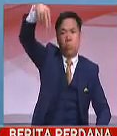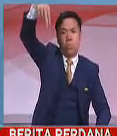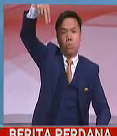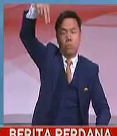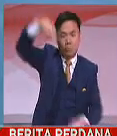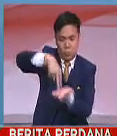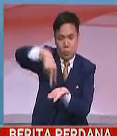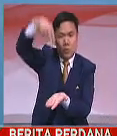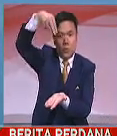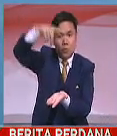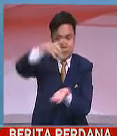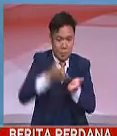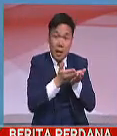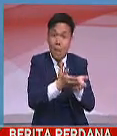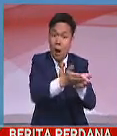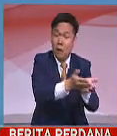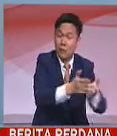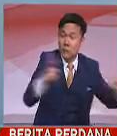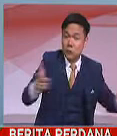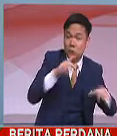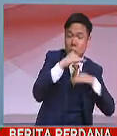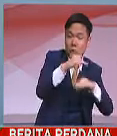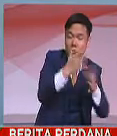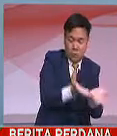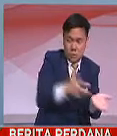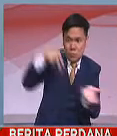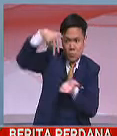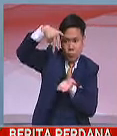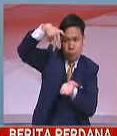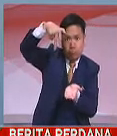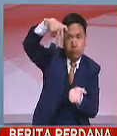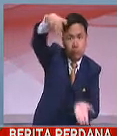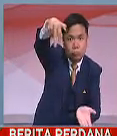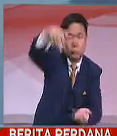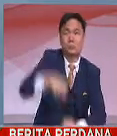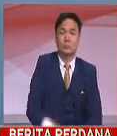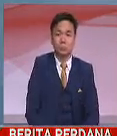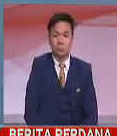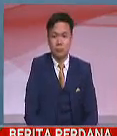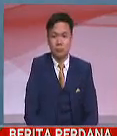melepasi sebuah kapal kargo yang juga sedang melalui kawasan berkenaan.